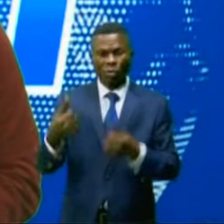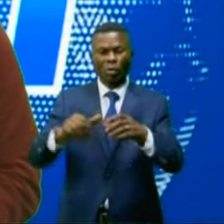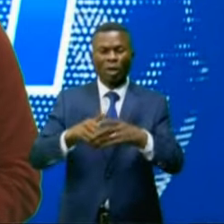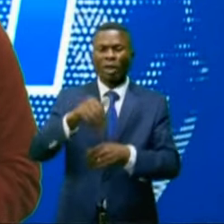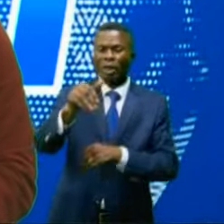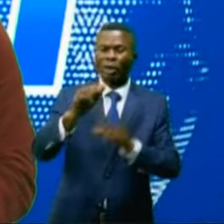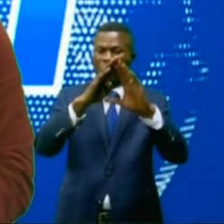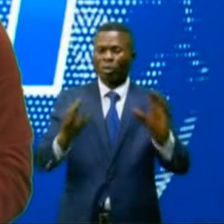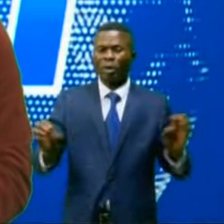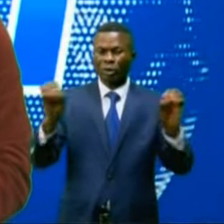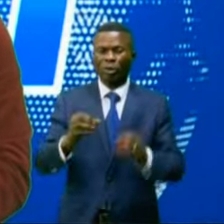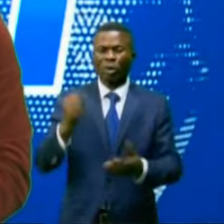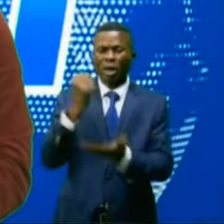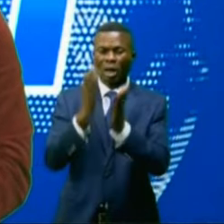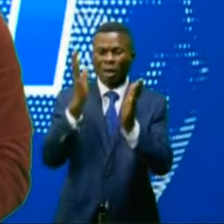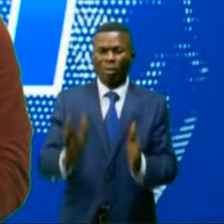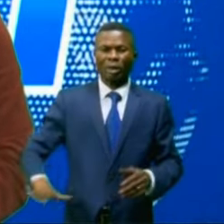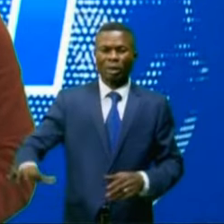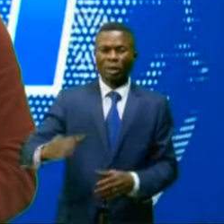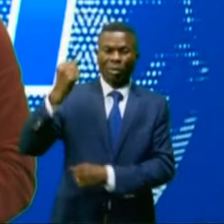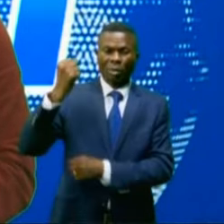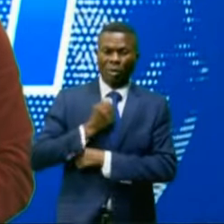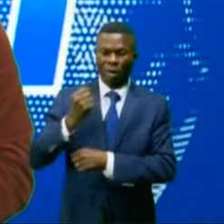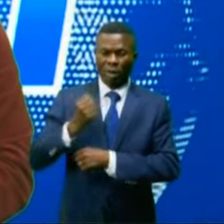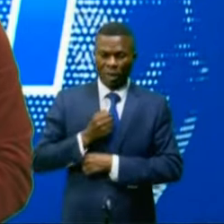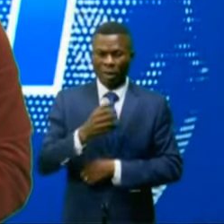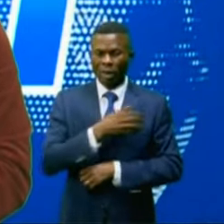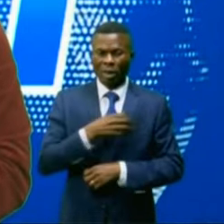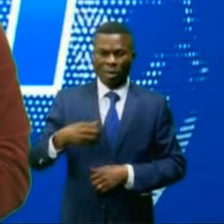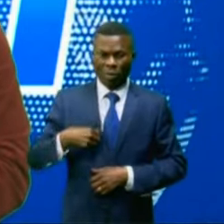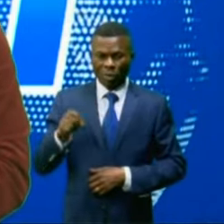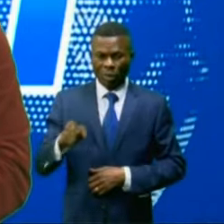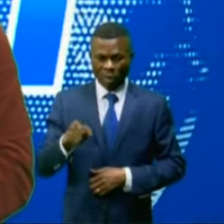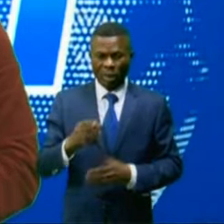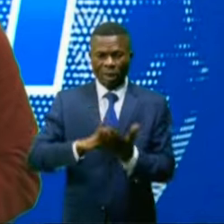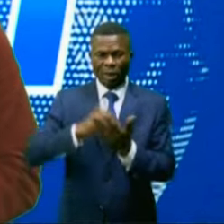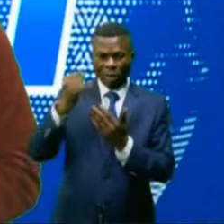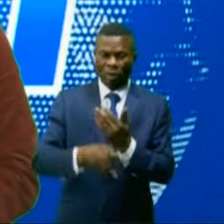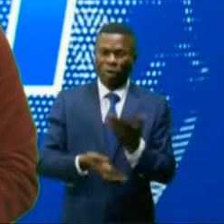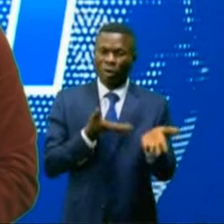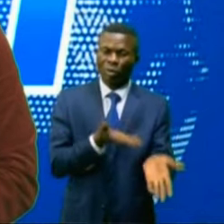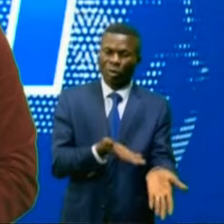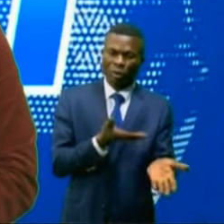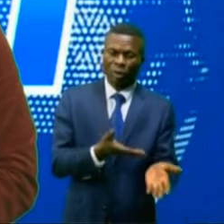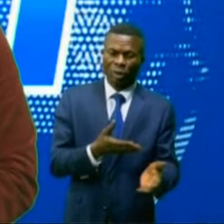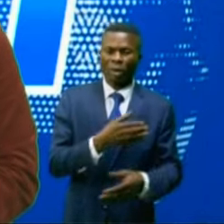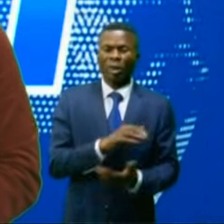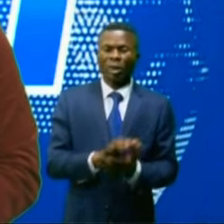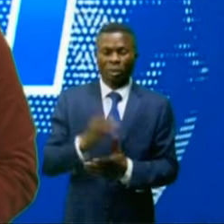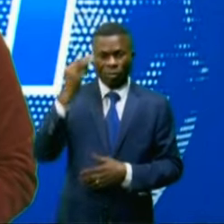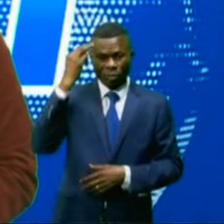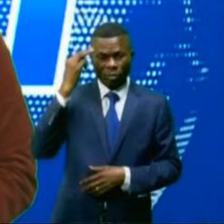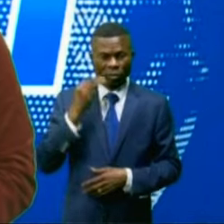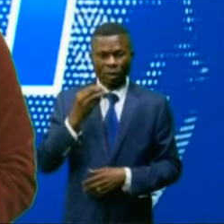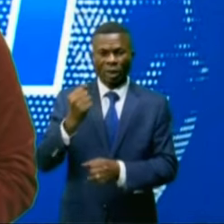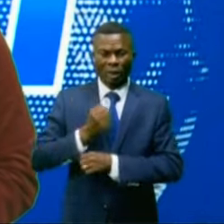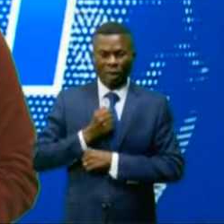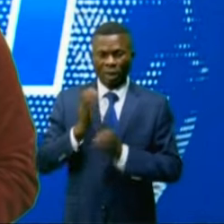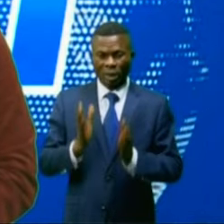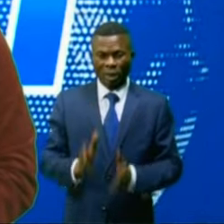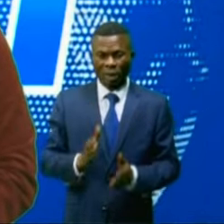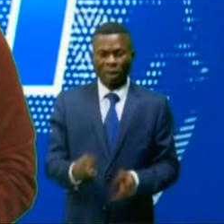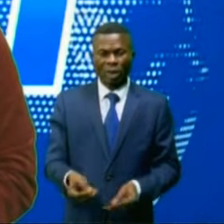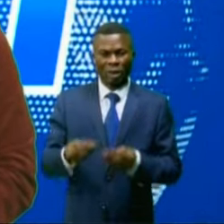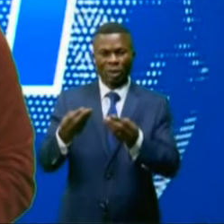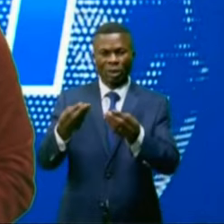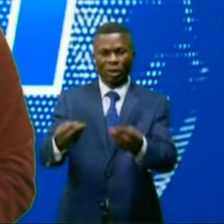assistance. L'ambassadrice du Canada en RDC, Maryse, à travers le projet d'assistance féministe canadien, leur a